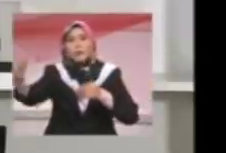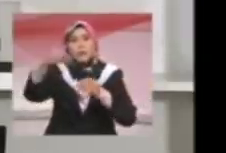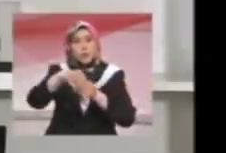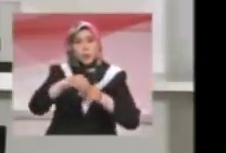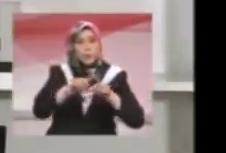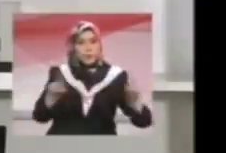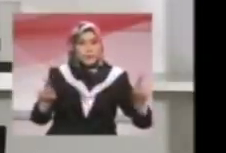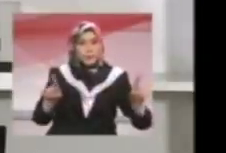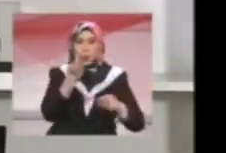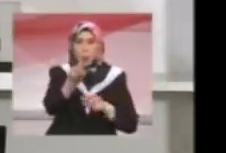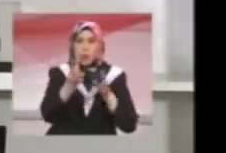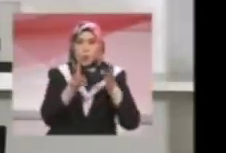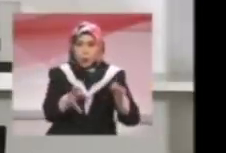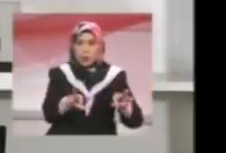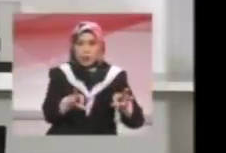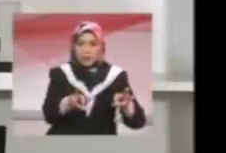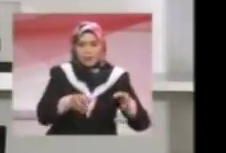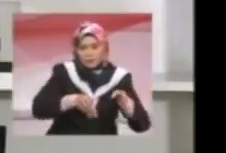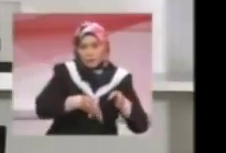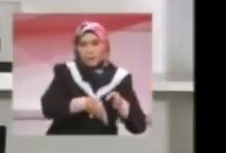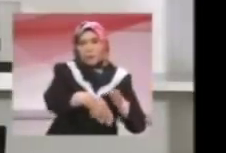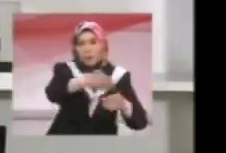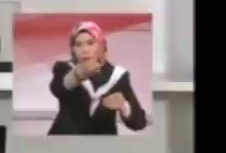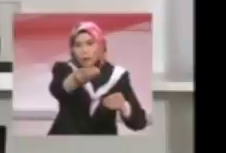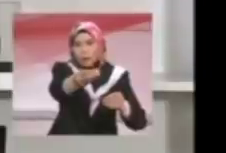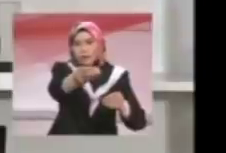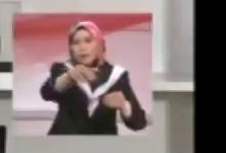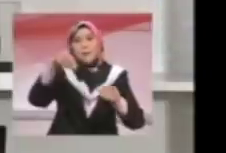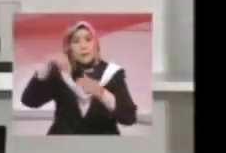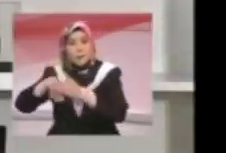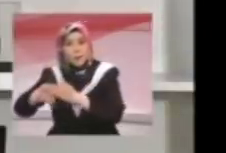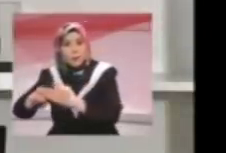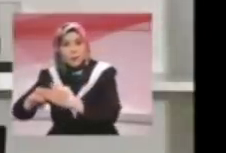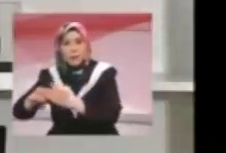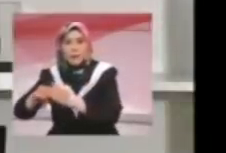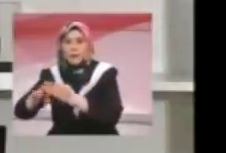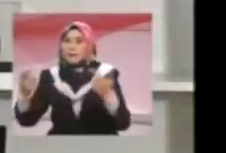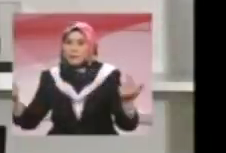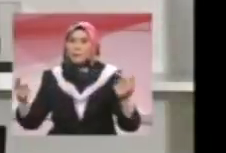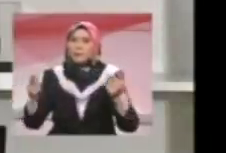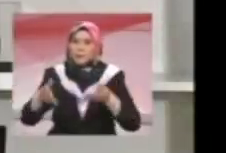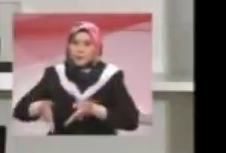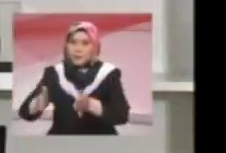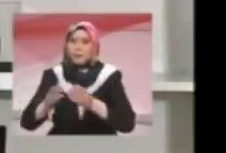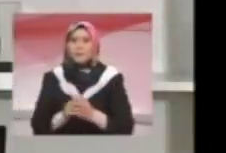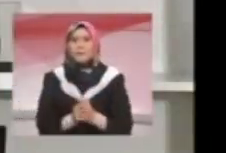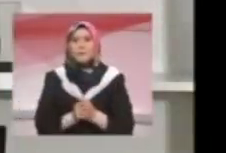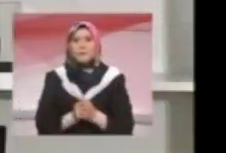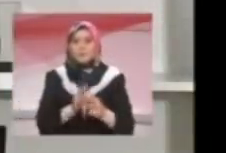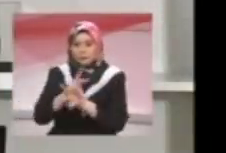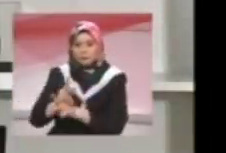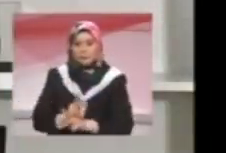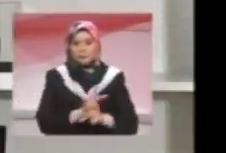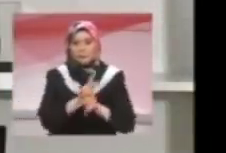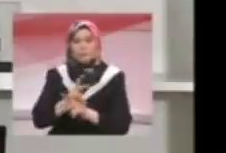yaitu with aja untuk ke untuk memasuki pasar malam tersebut dan kawanan yang